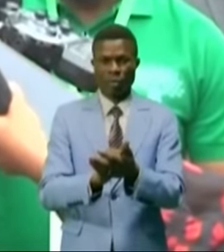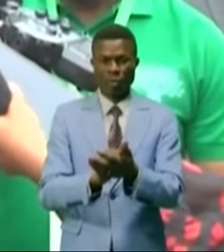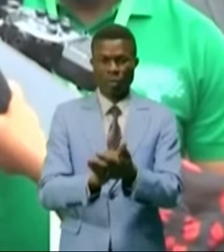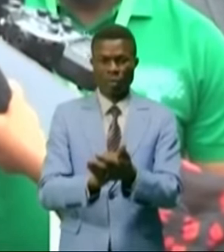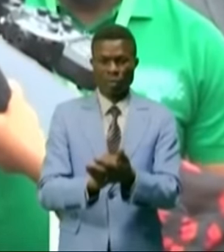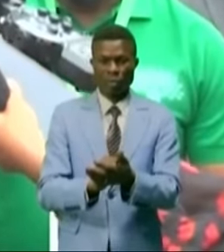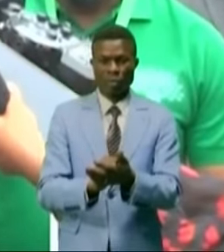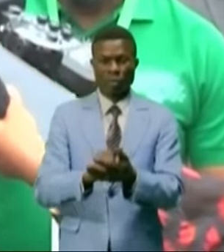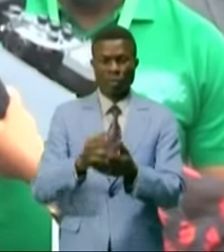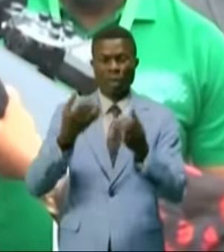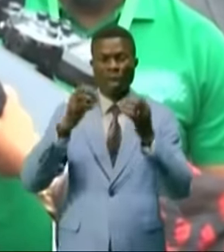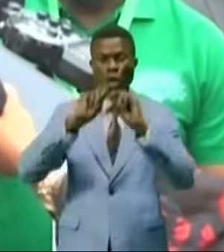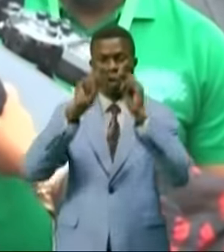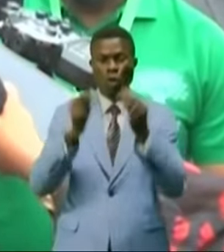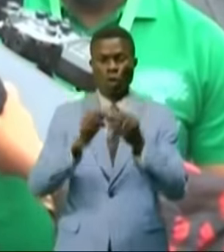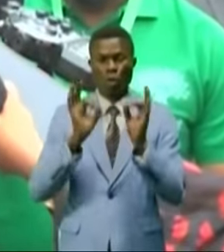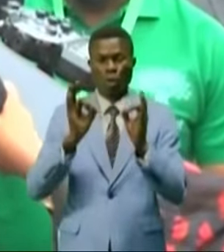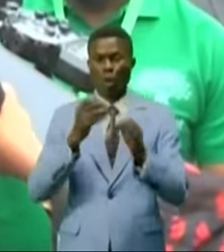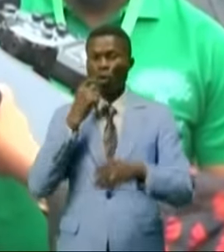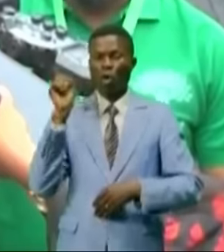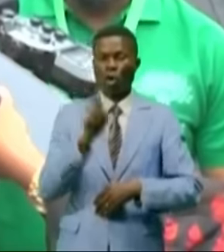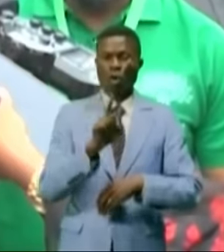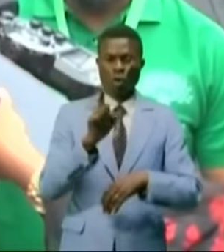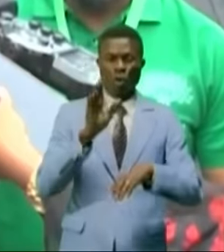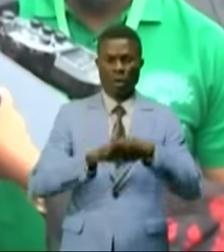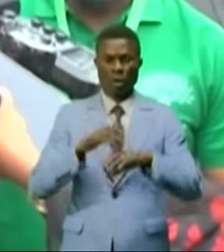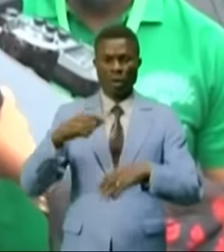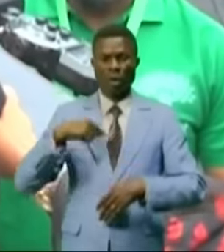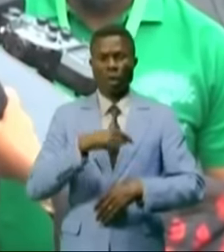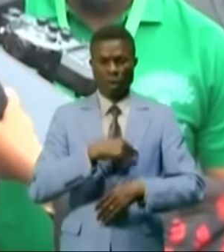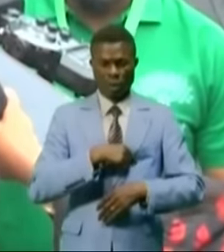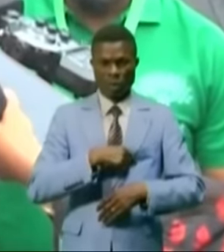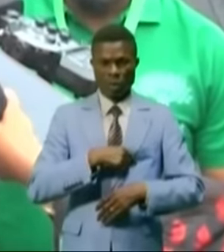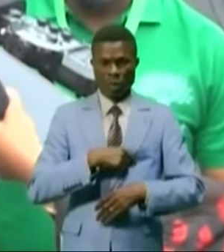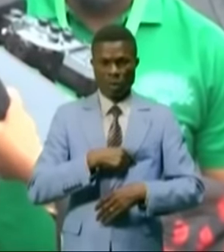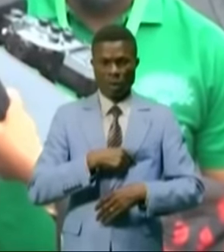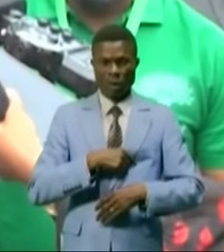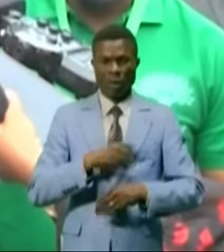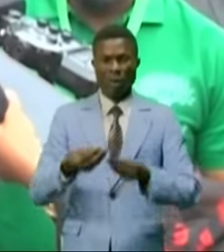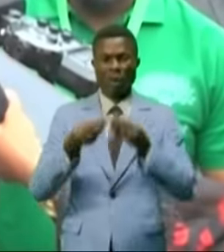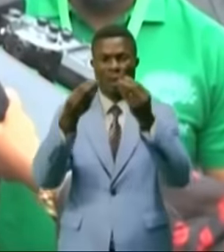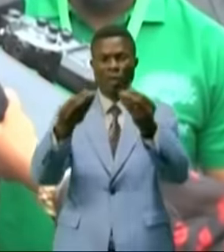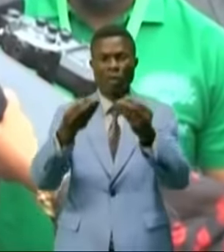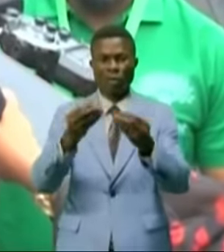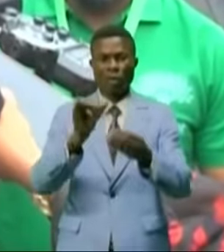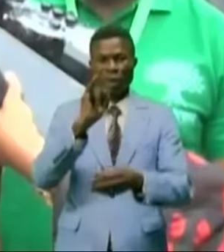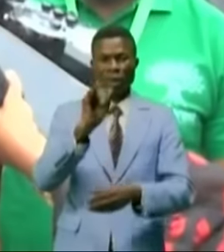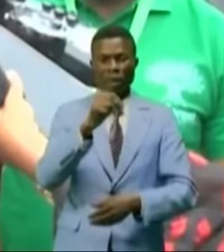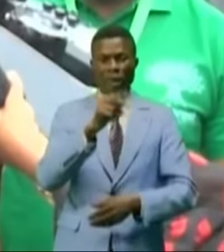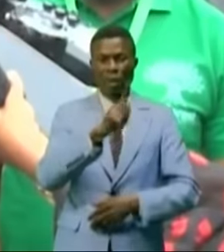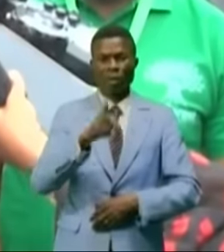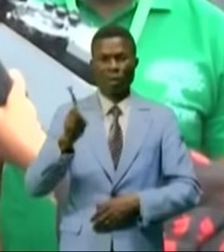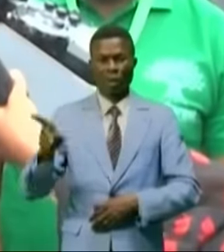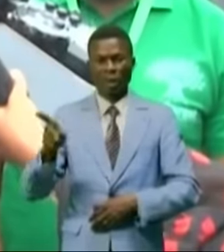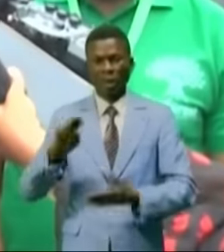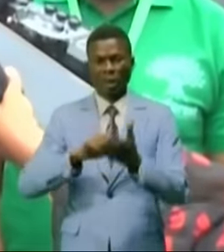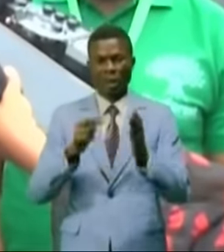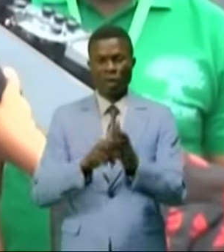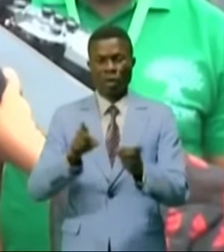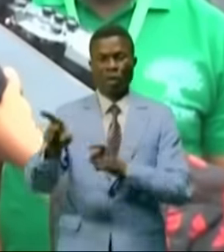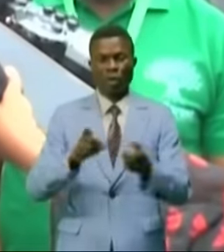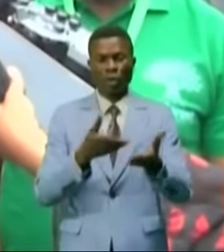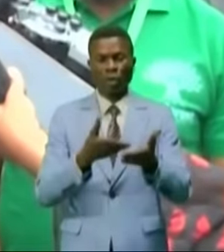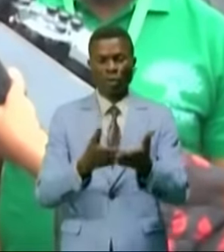Nouvelle vague qui s'impose à nous. Alors, ce que ça va apporter à l'INPP, ce sont ces filières-là qui